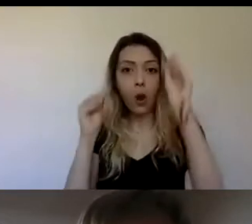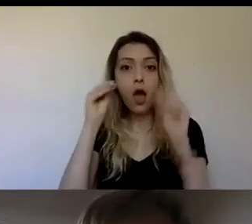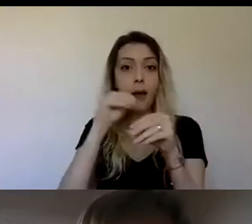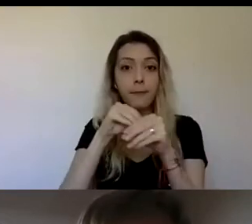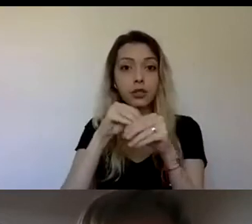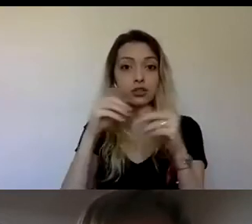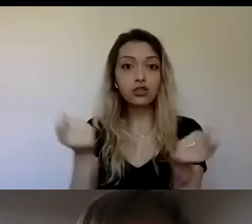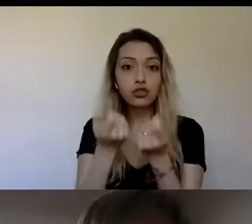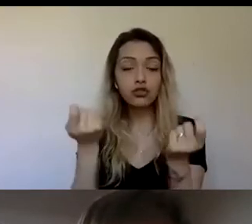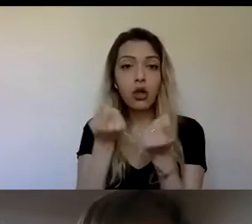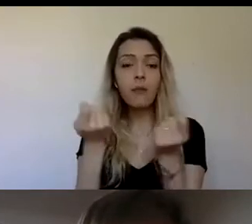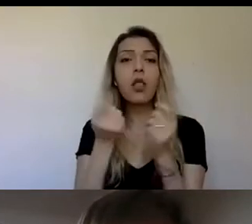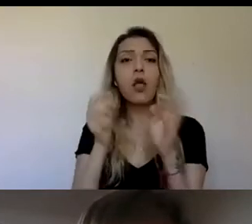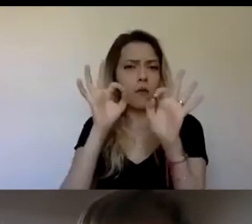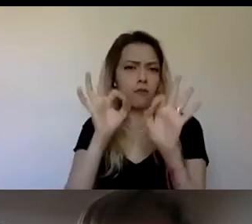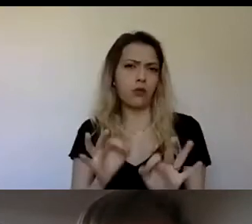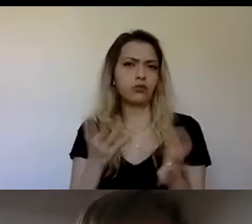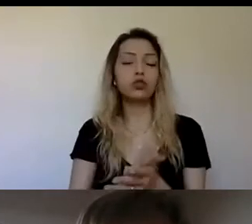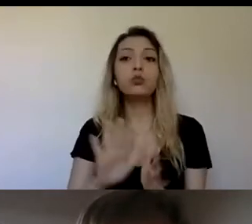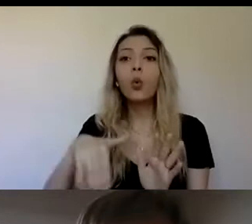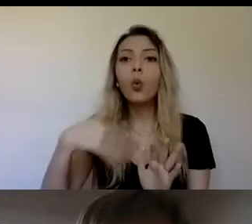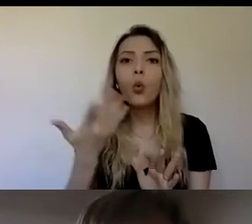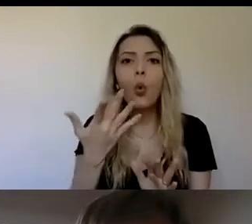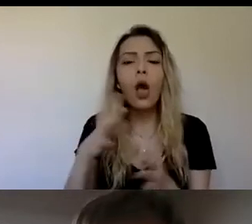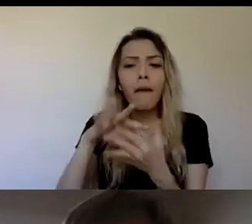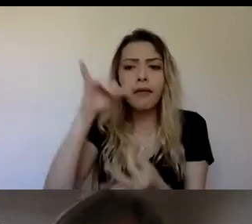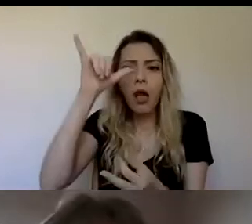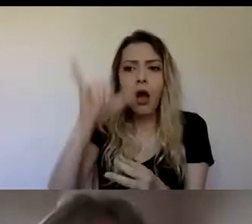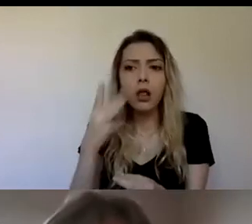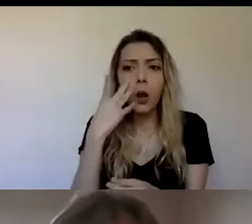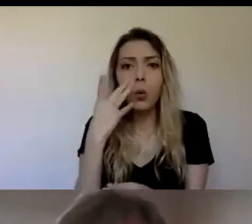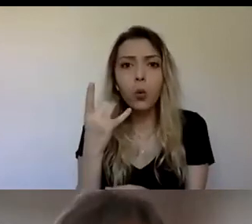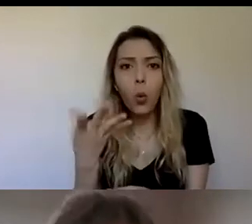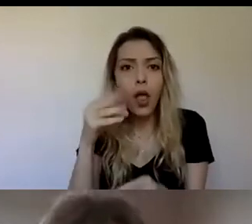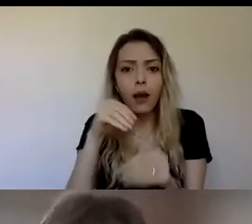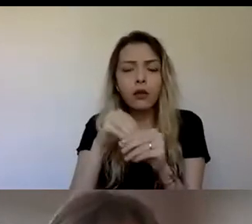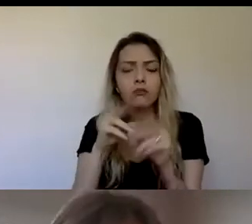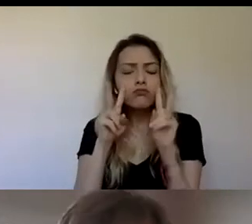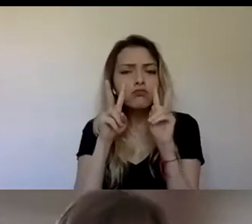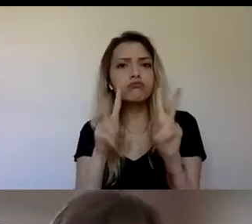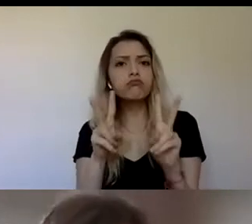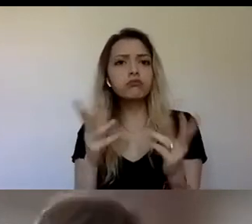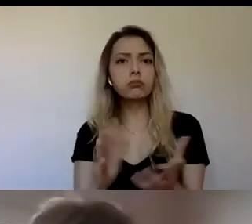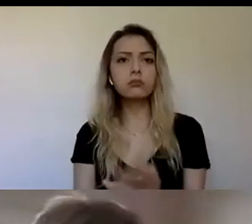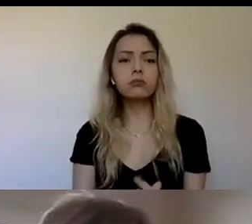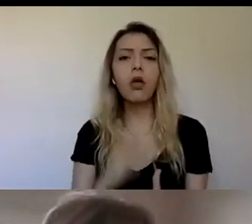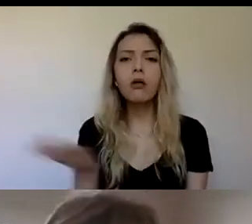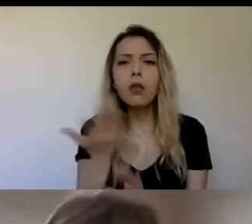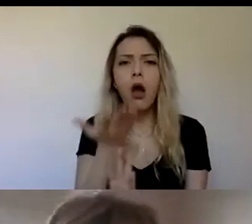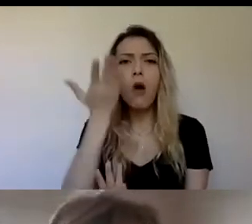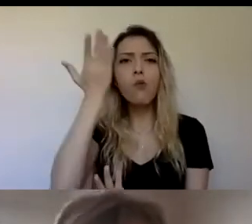zaten içindeyken göstergelerle, insan hakları göstergeleriyle aslında biraz tanıştım. Daha önce zaten